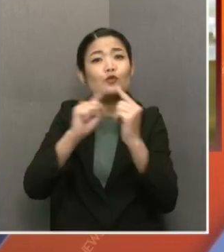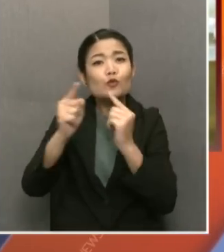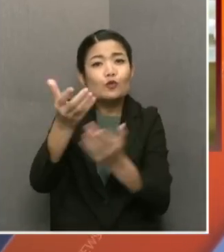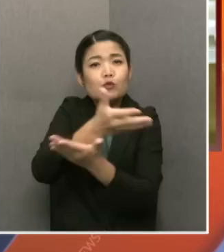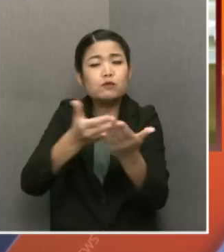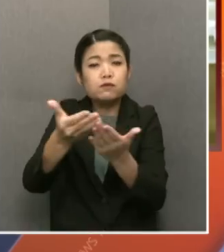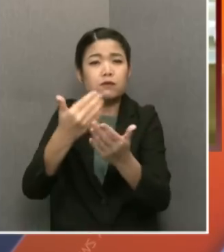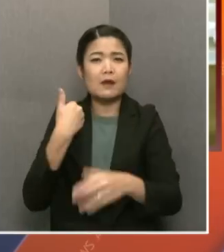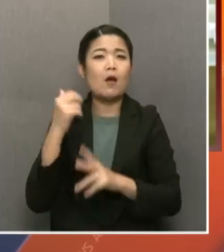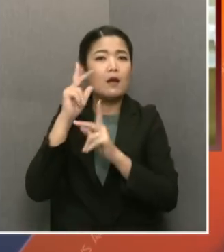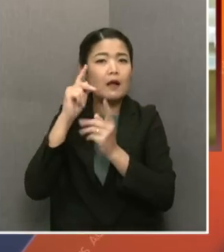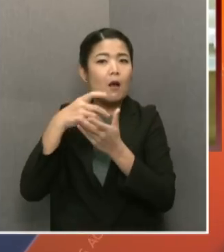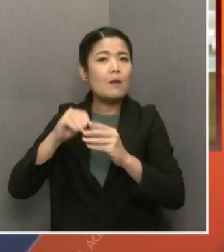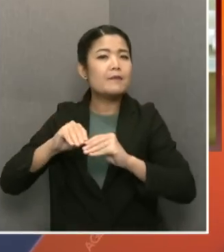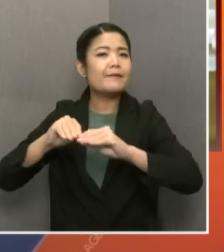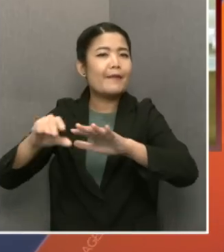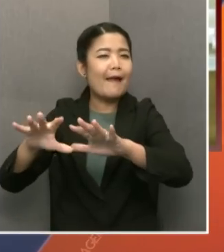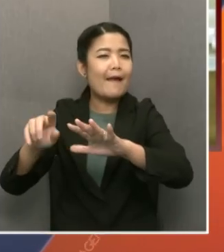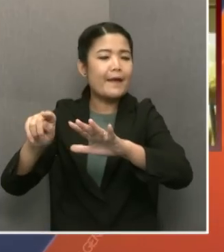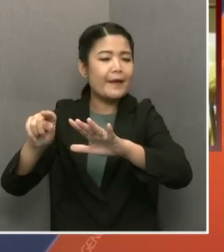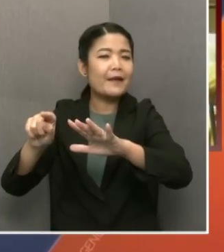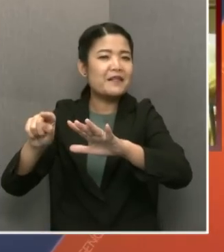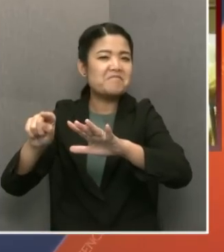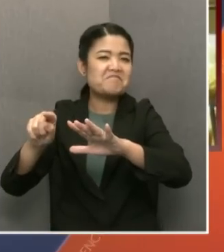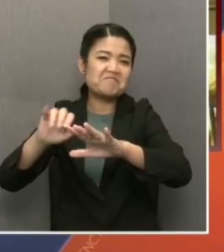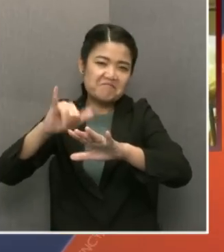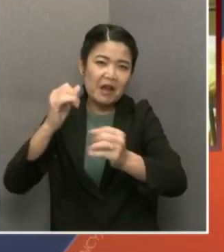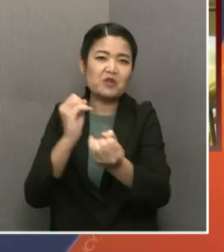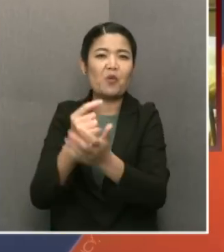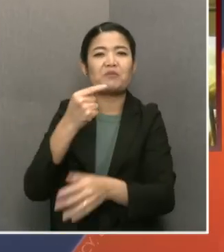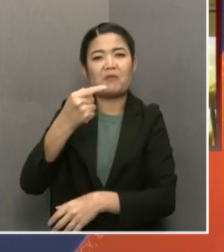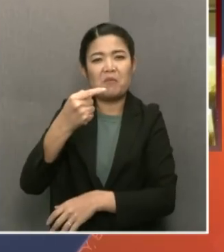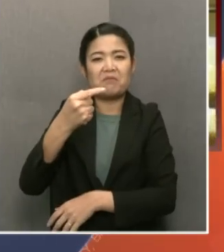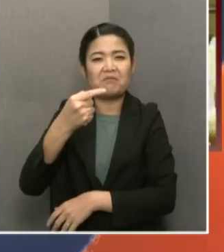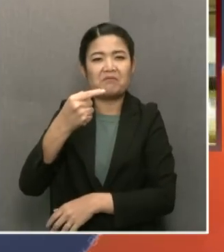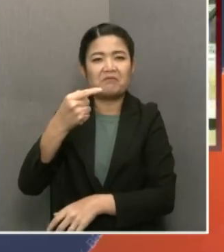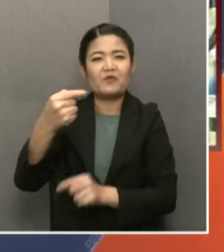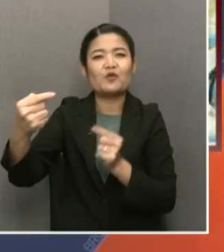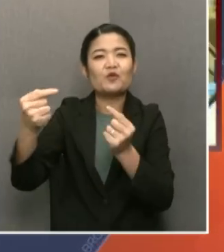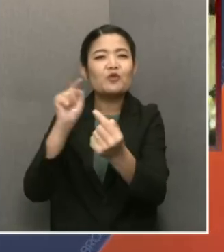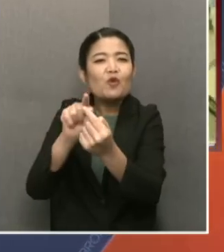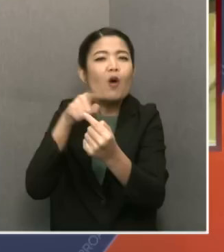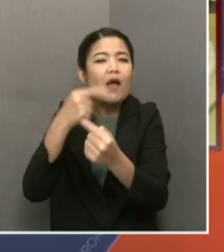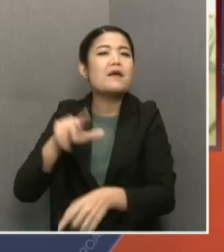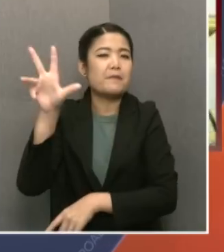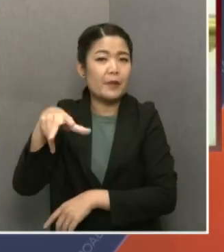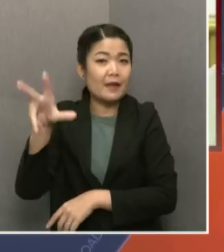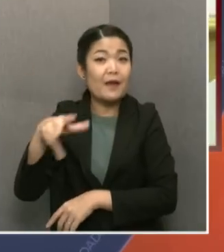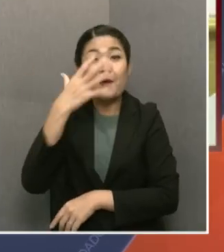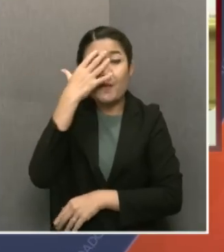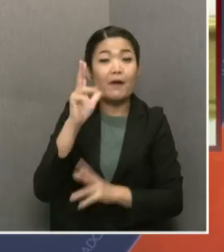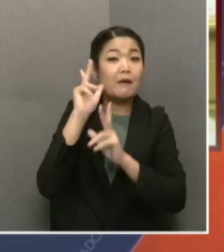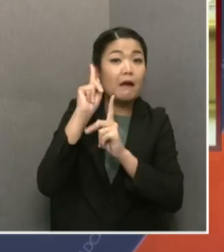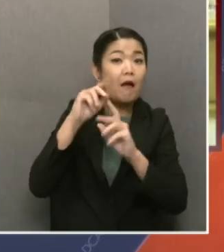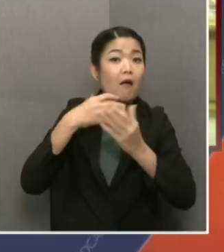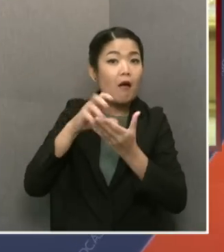ตรงนี้ออกมาเนี่ยนะครับมันก็เป็นผลลบนะครับต่อพรรคเพื่อไทยมากกว่านะฮะในขณะที่ผู้ที่ปล่อยข่าวนั้น